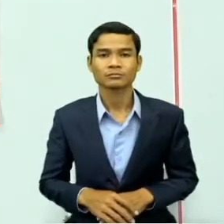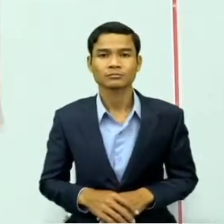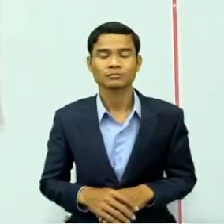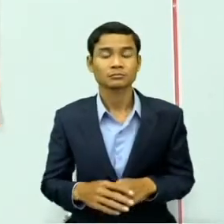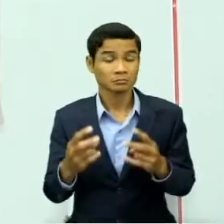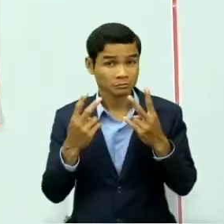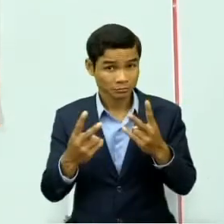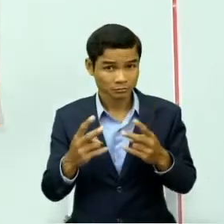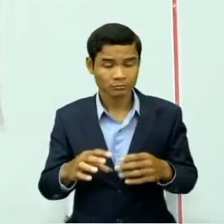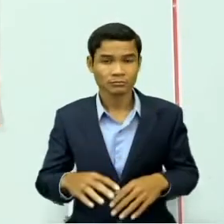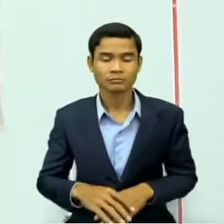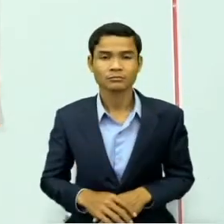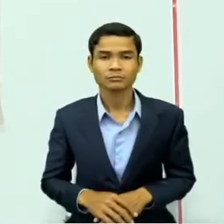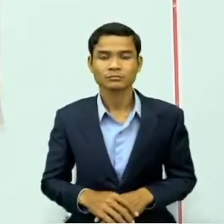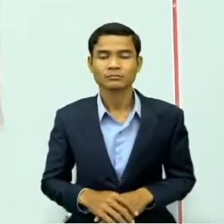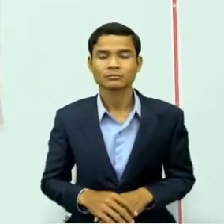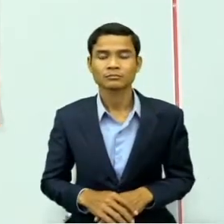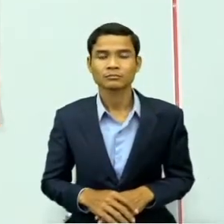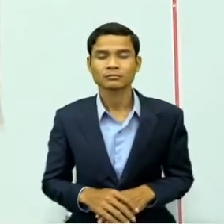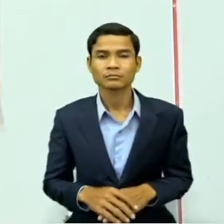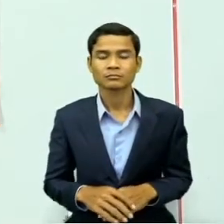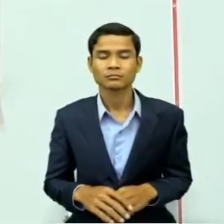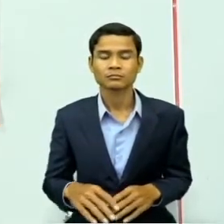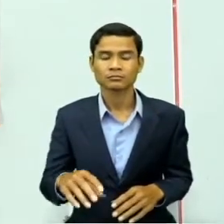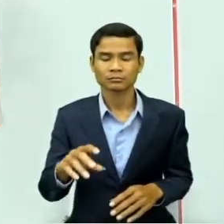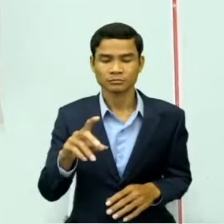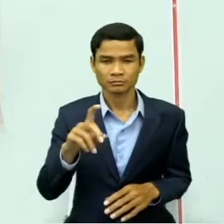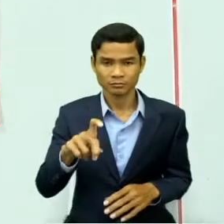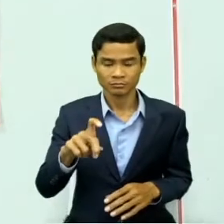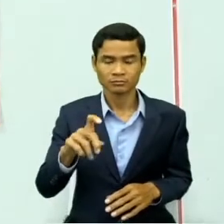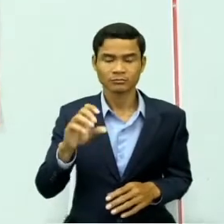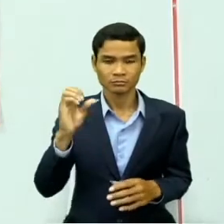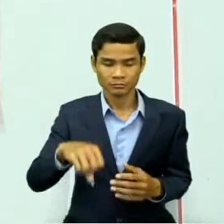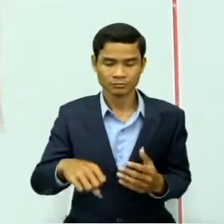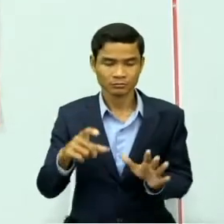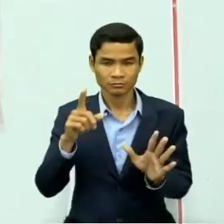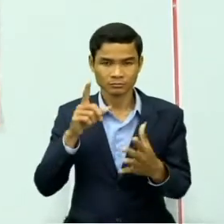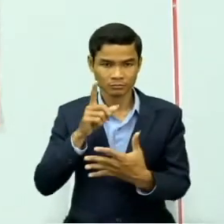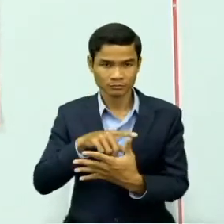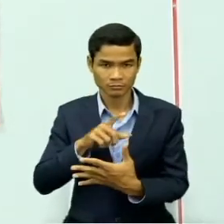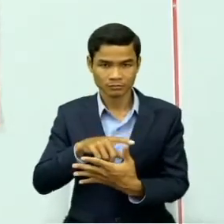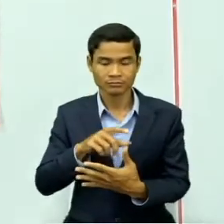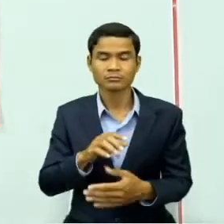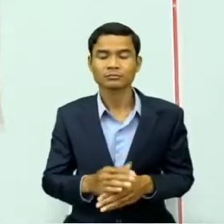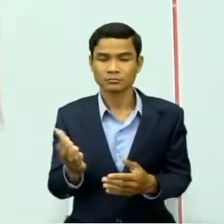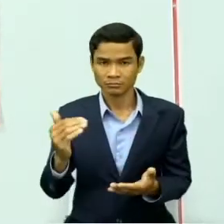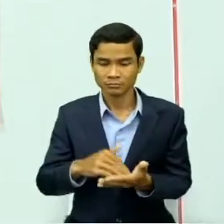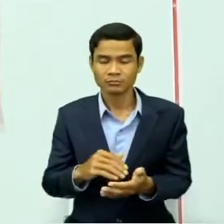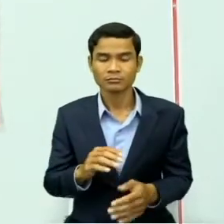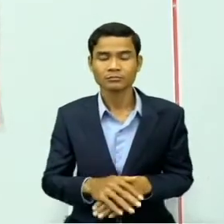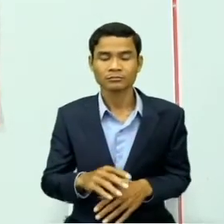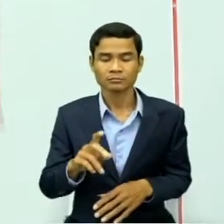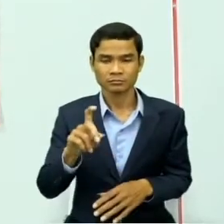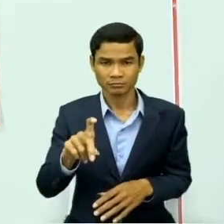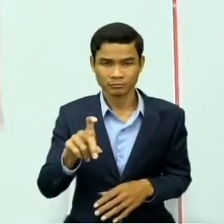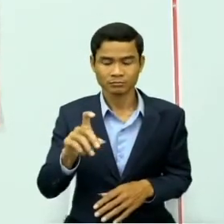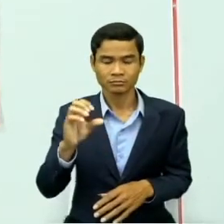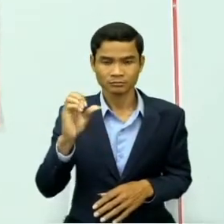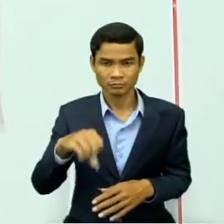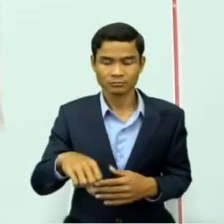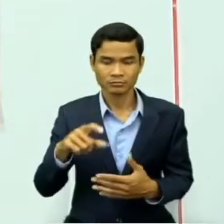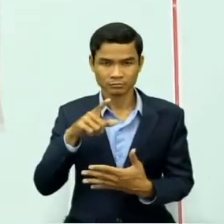Chà, tiếng tốt. Plơ ớ. Plù. Chà, mà đoàn tiết ná. Plo